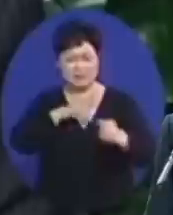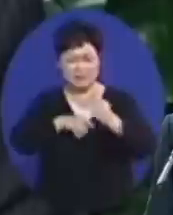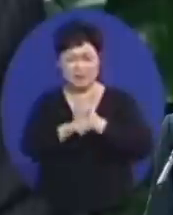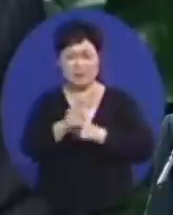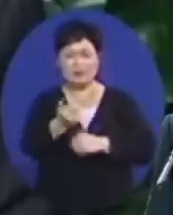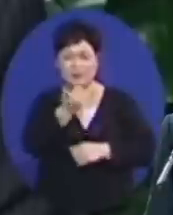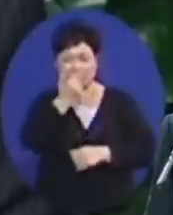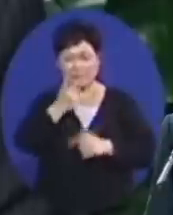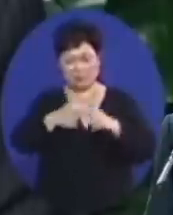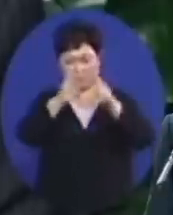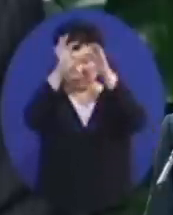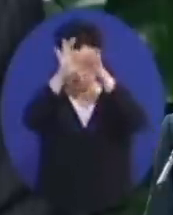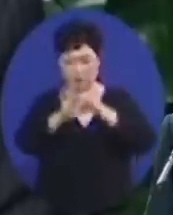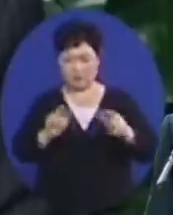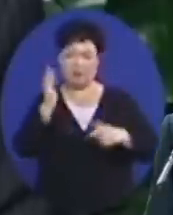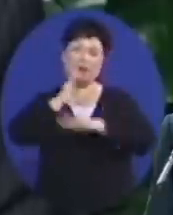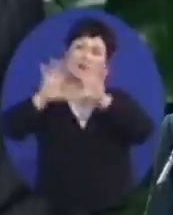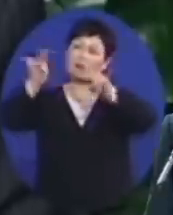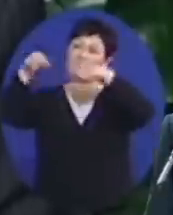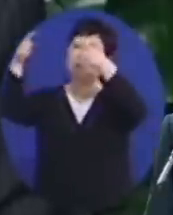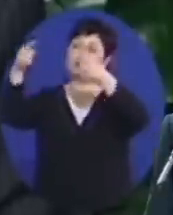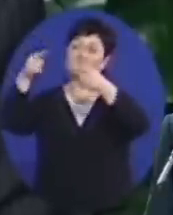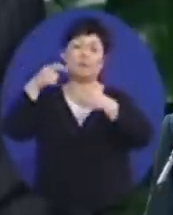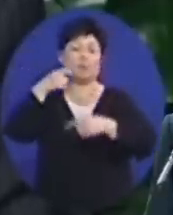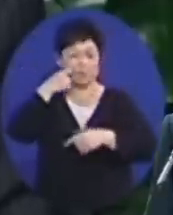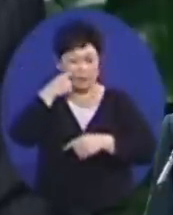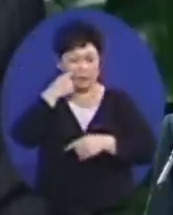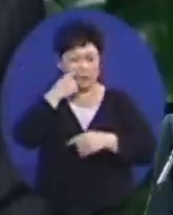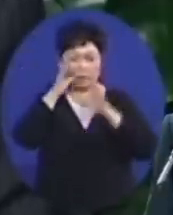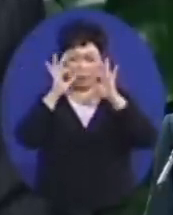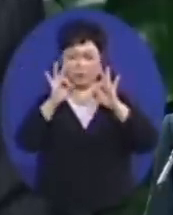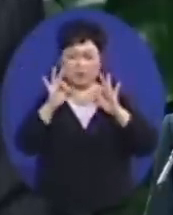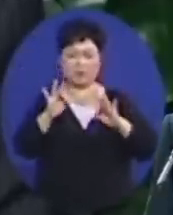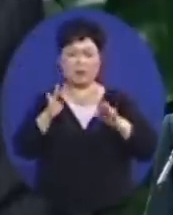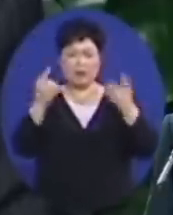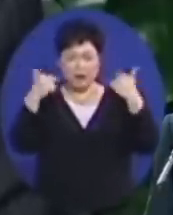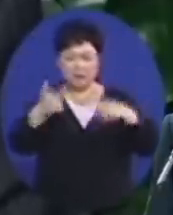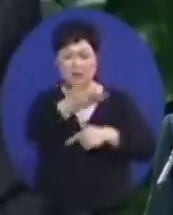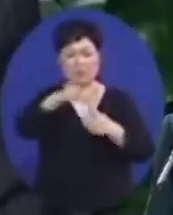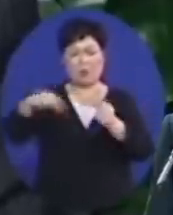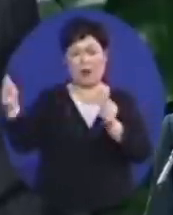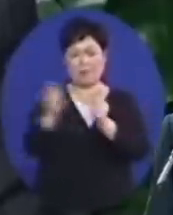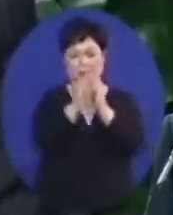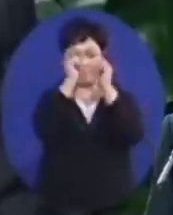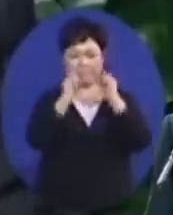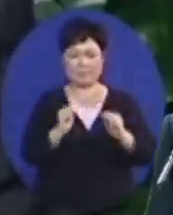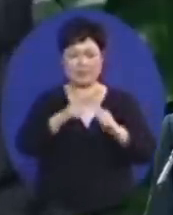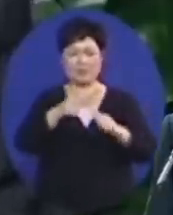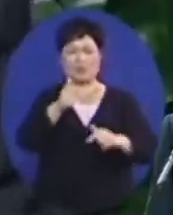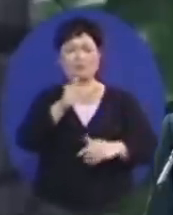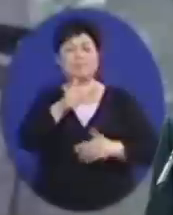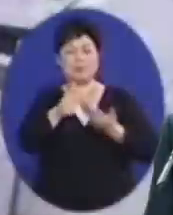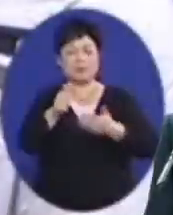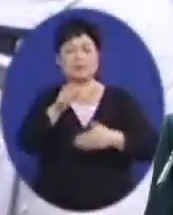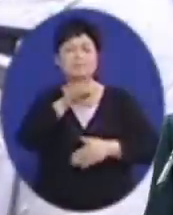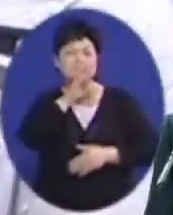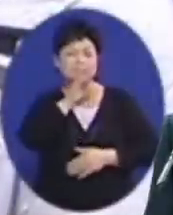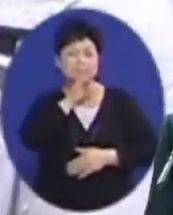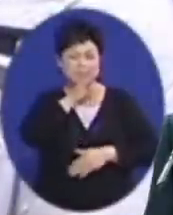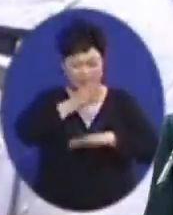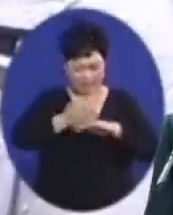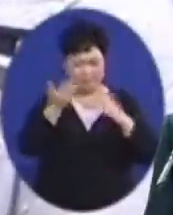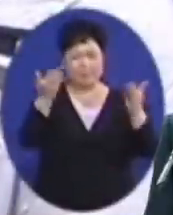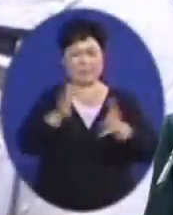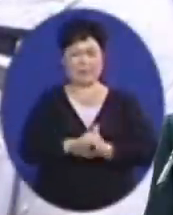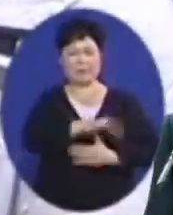말미암지 않고는 하늘에 올 자가 없나니라. 볼지어다 내가 항상 너와 같이 하느니라. 이 예수님이 얼마나 감사합니까?